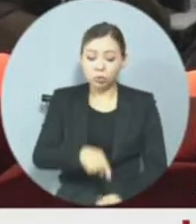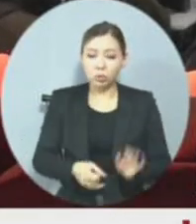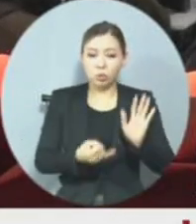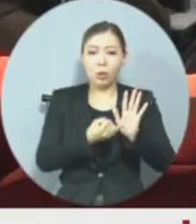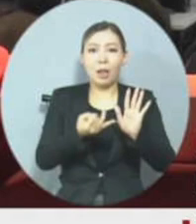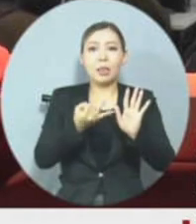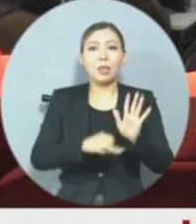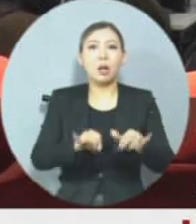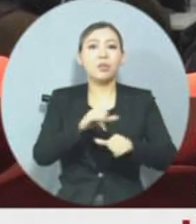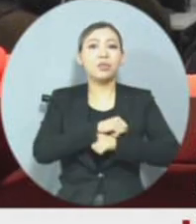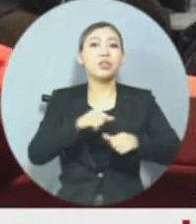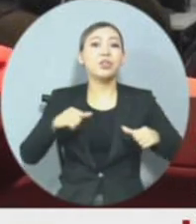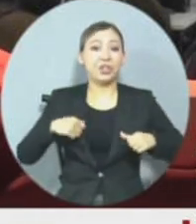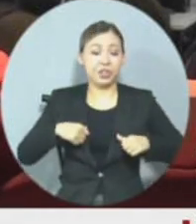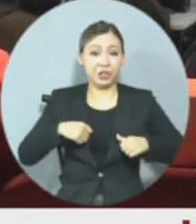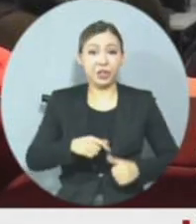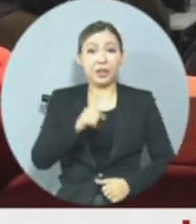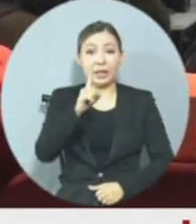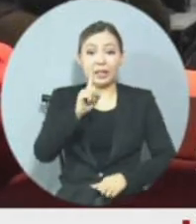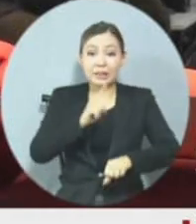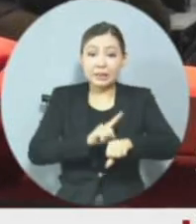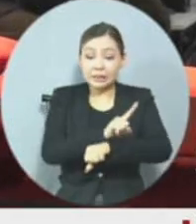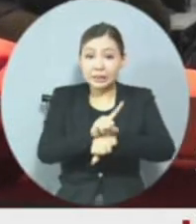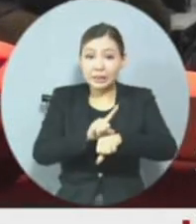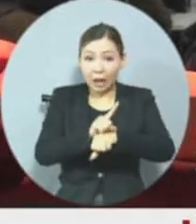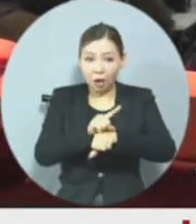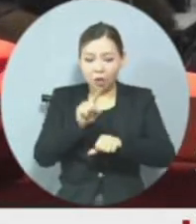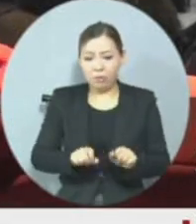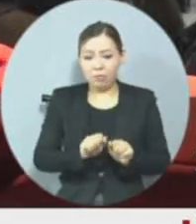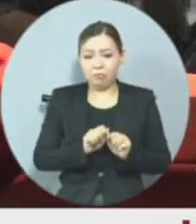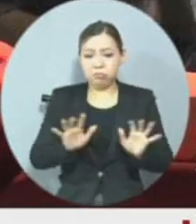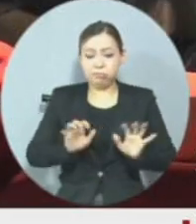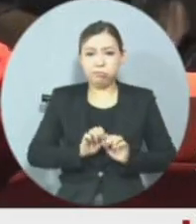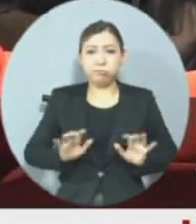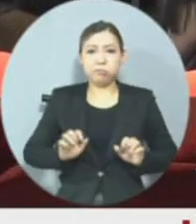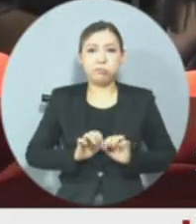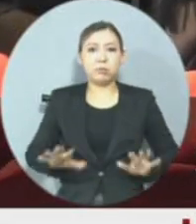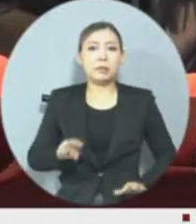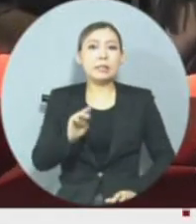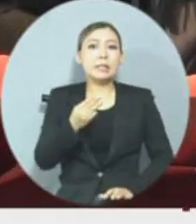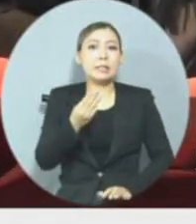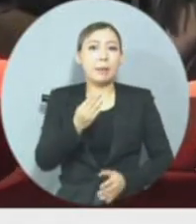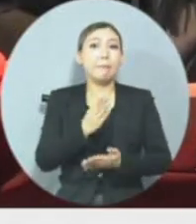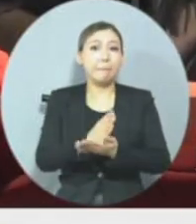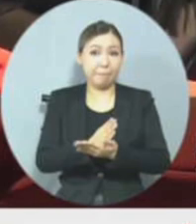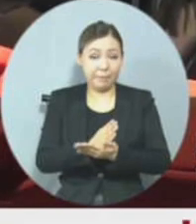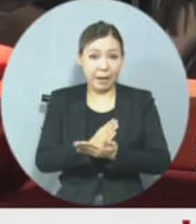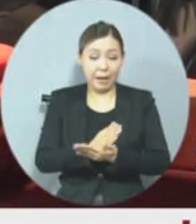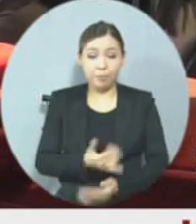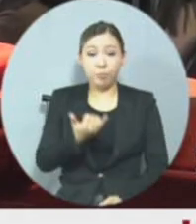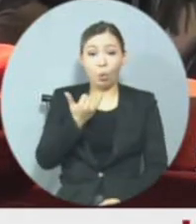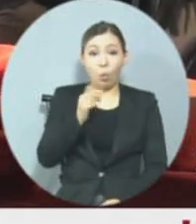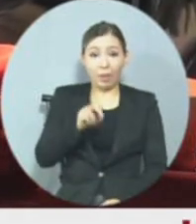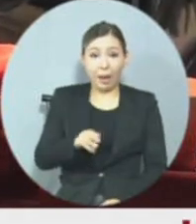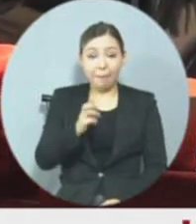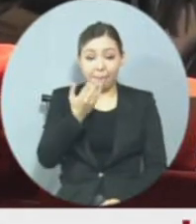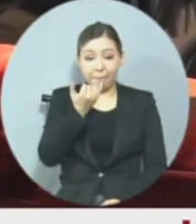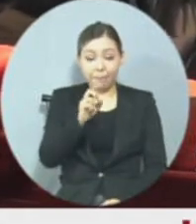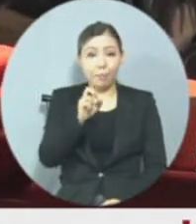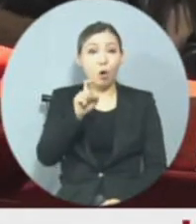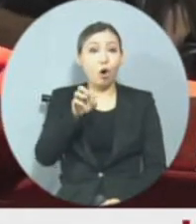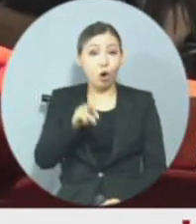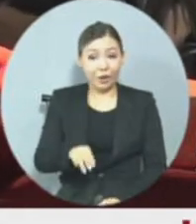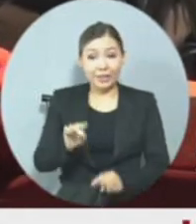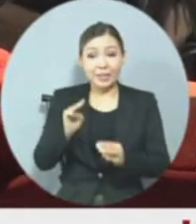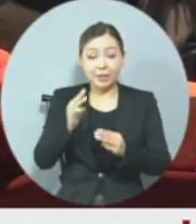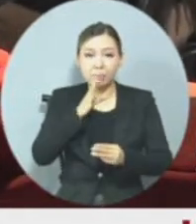иргэн нэг удаагийн одоо нэг цагдор зэрэгцэж одоо шалгалтаа өгч байна гэж ойлгож байна. За нийслэлийн хэмжээнд явж байгаа шалгалтын хувьд бол одоо